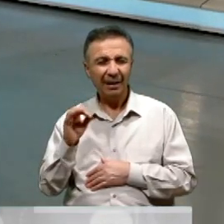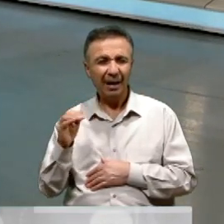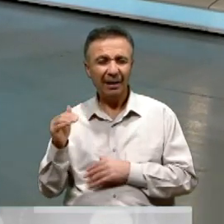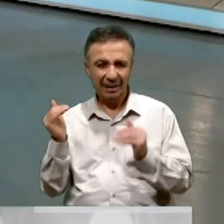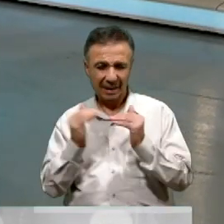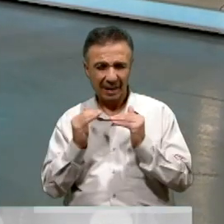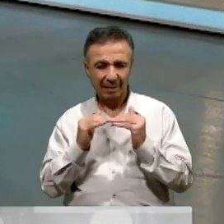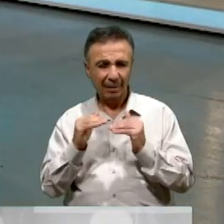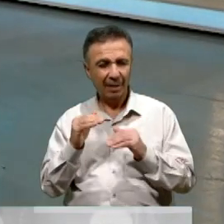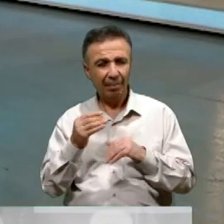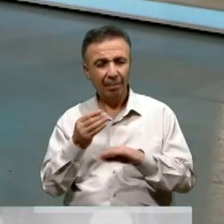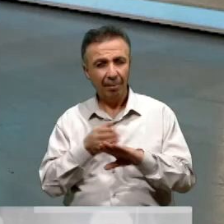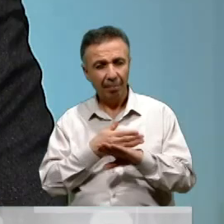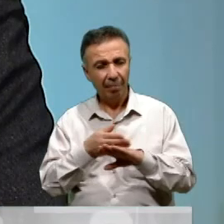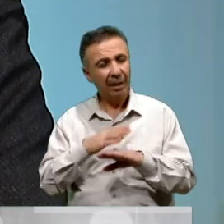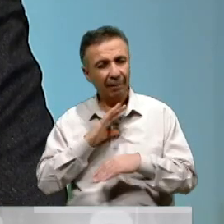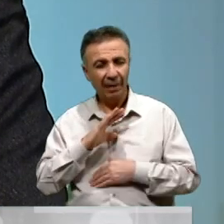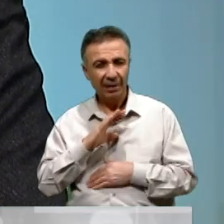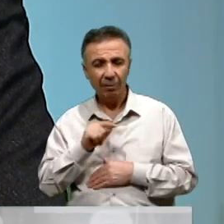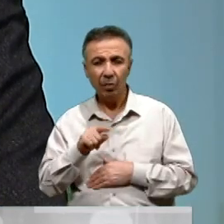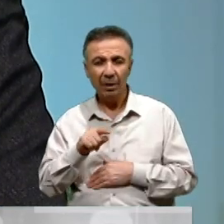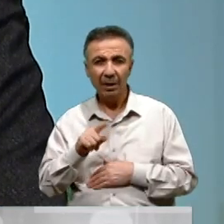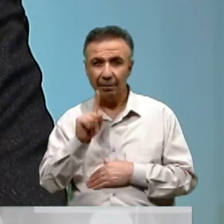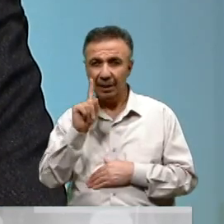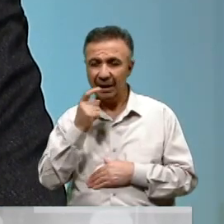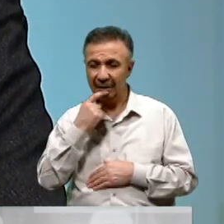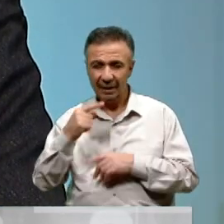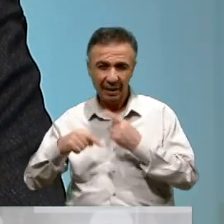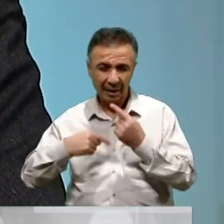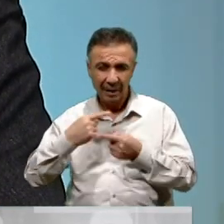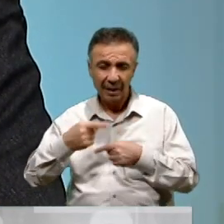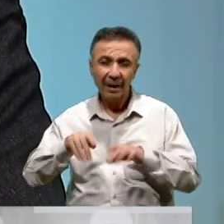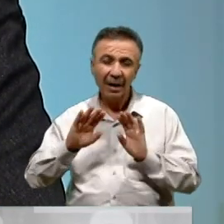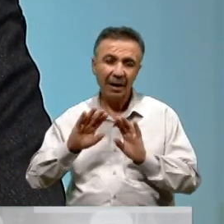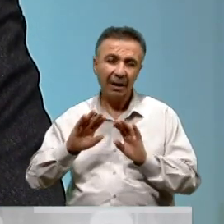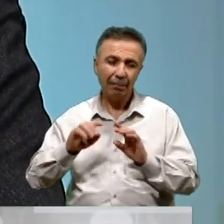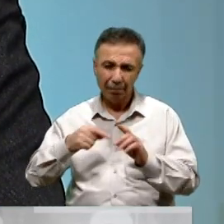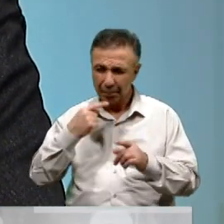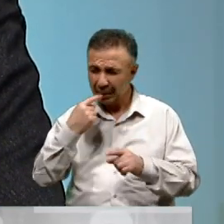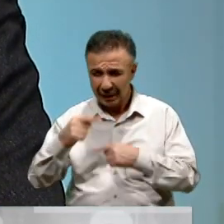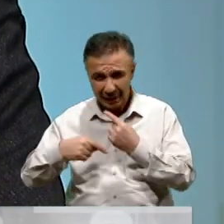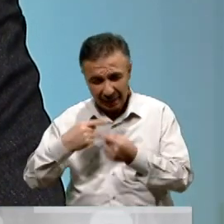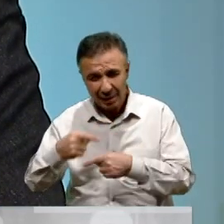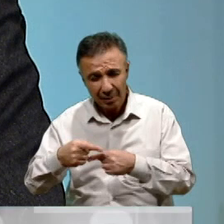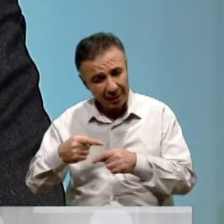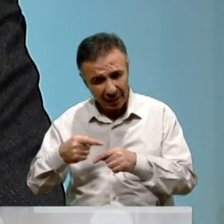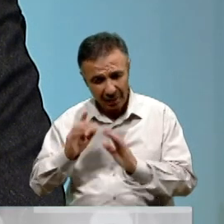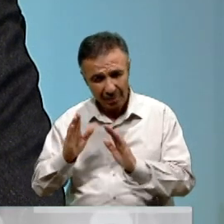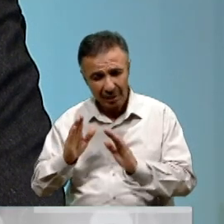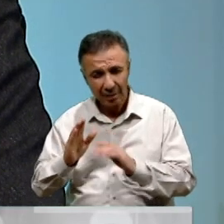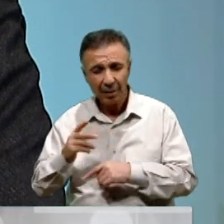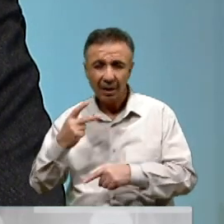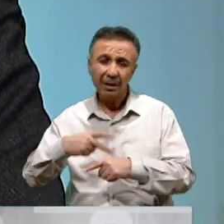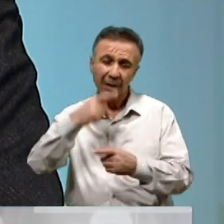nami malı varsa ve bunun üzerinden de bir yıl geçmişse beyefendinin söylediği gibi